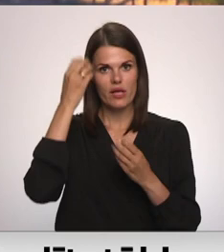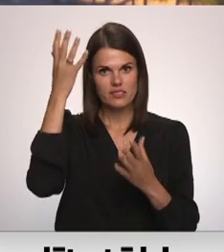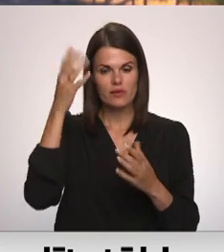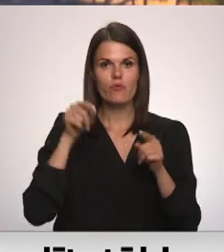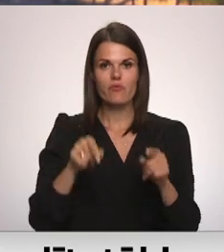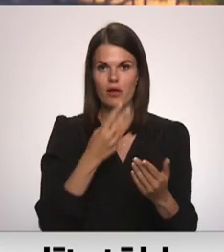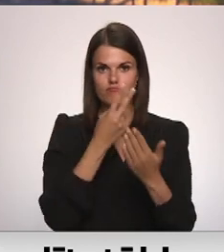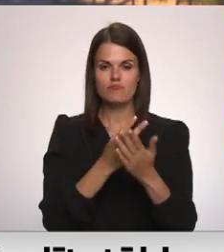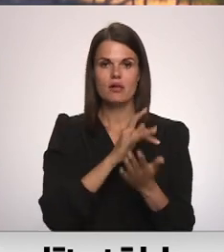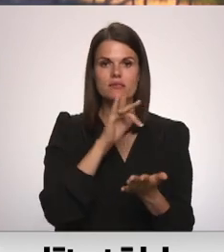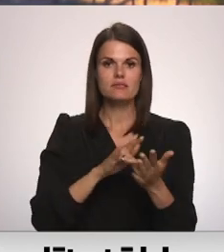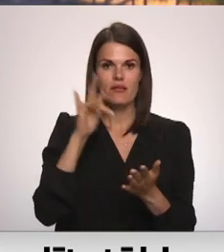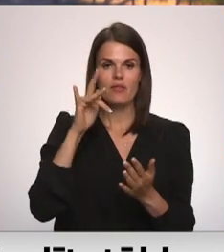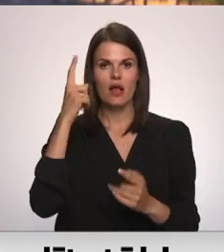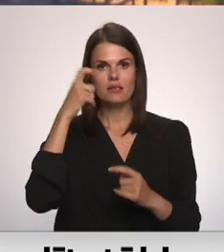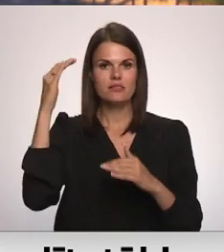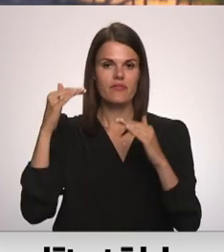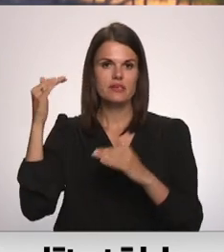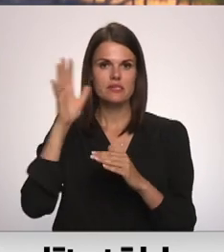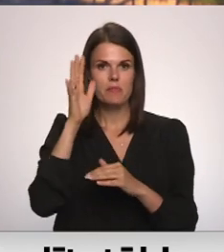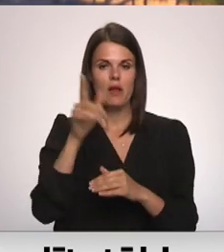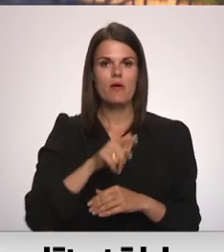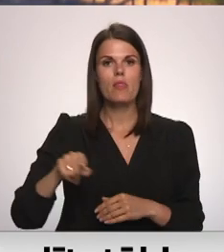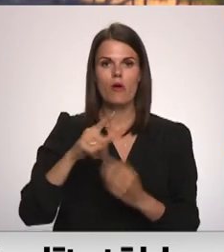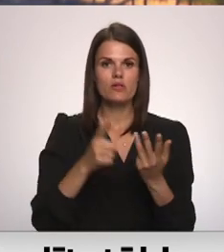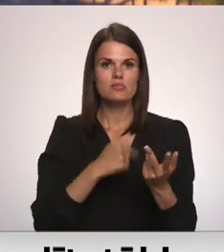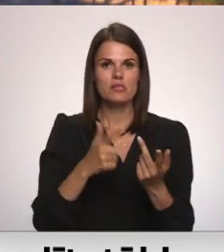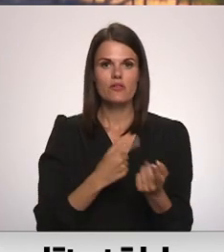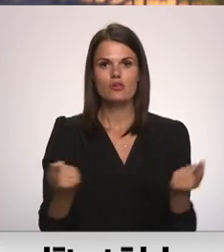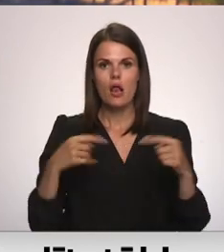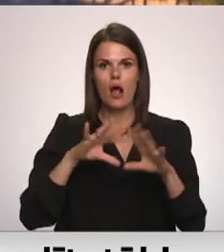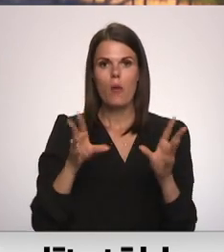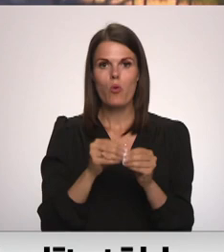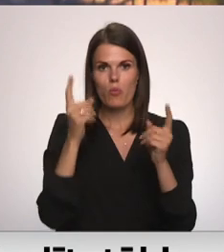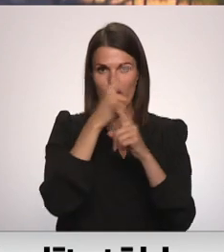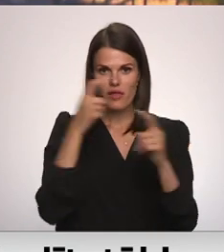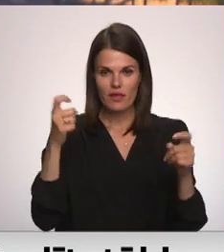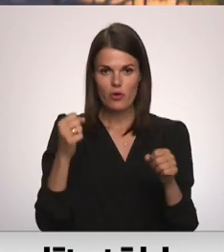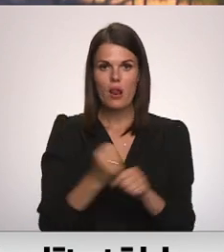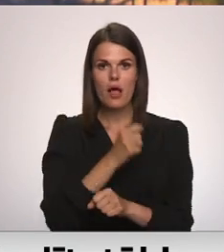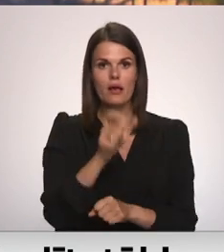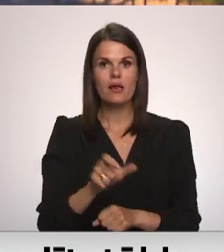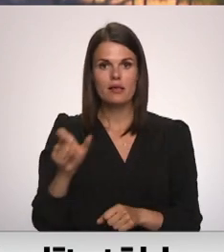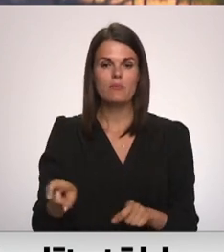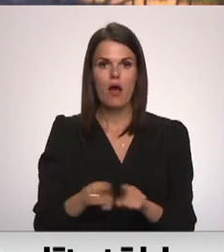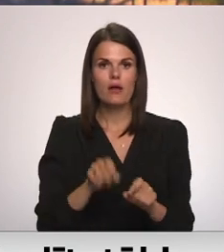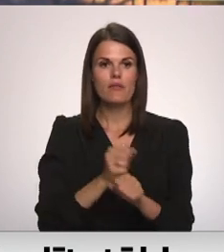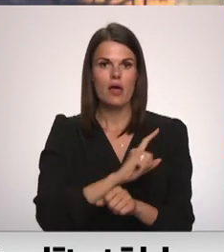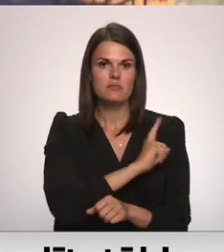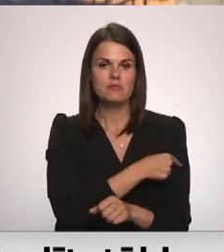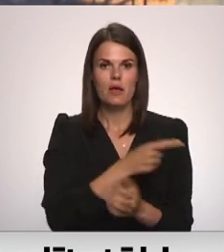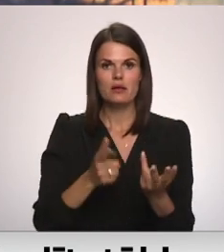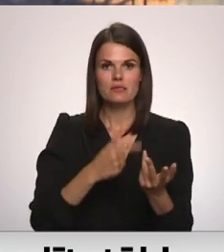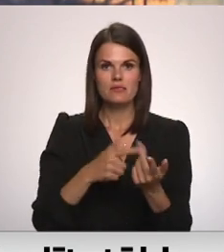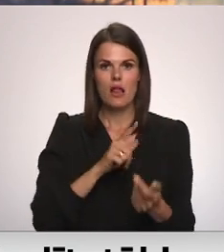izglītotāki, tā liecina Centrālās statistikas pārvaldes tautas skaitīšanas laikā apkopotie dati. Lai gan iedzīvotāju arī darbspējīgo skaits